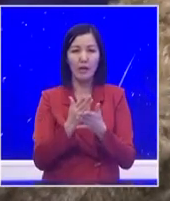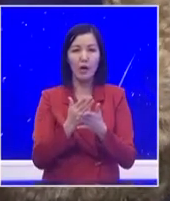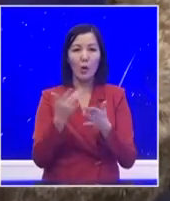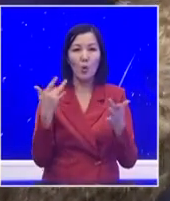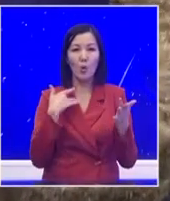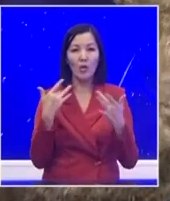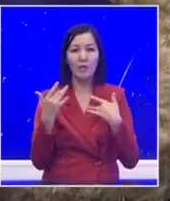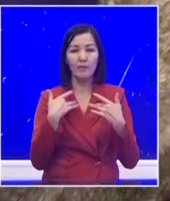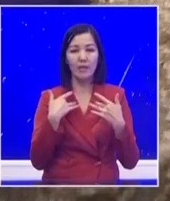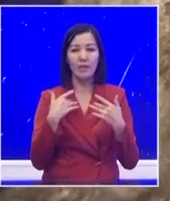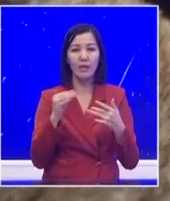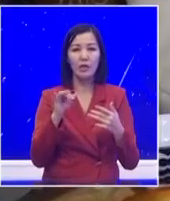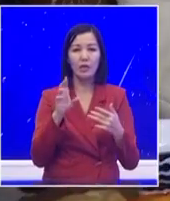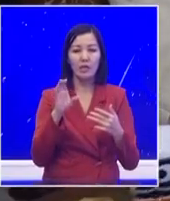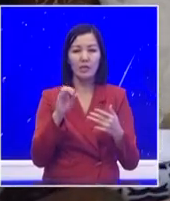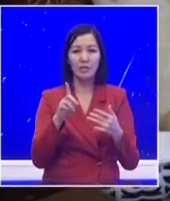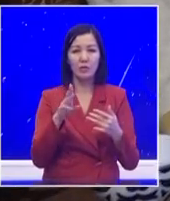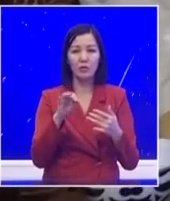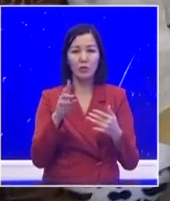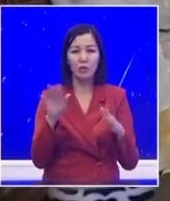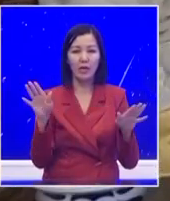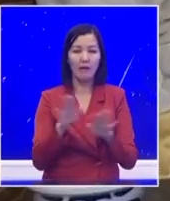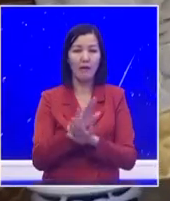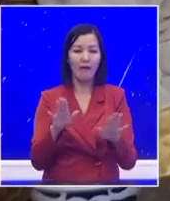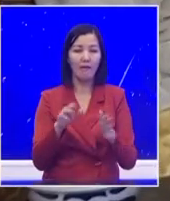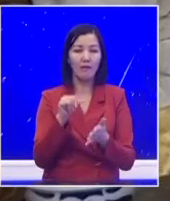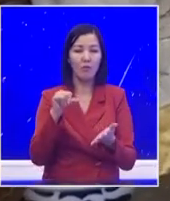қойылымнан өзге Абайдың «Желсіз түнде жарық» әні орындалды.